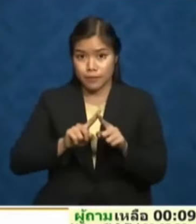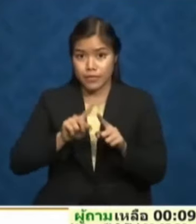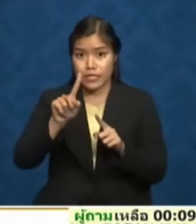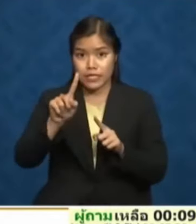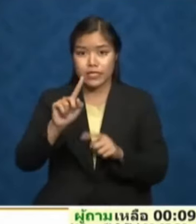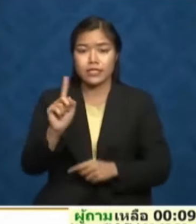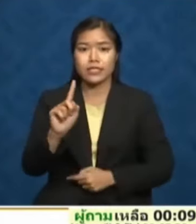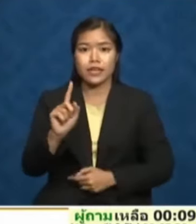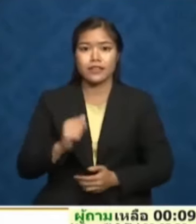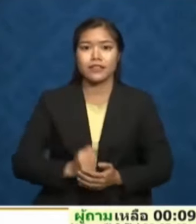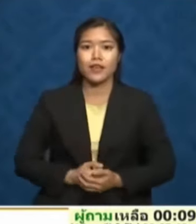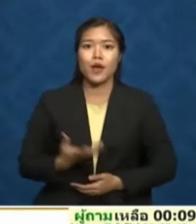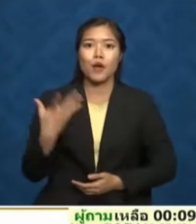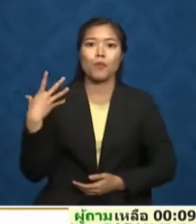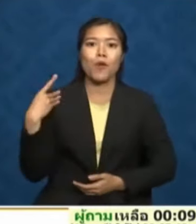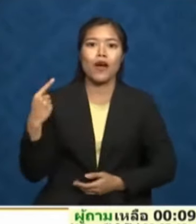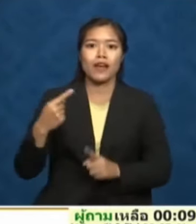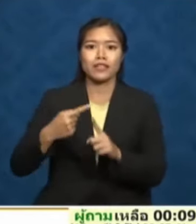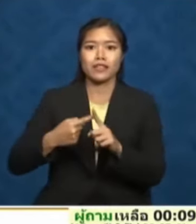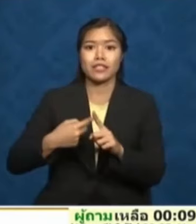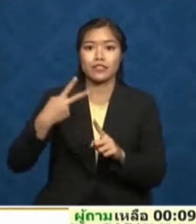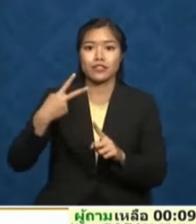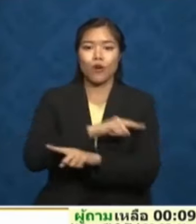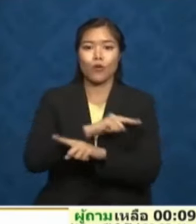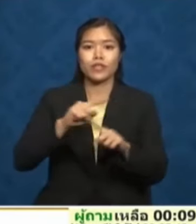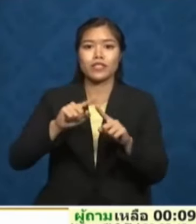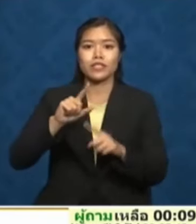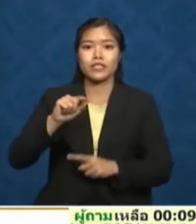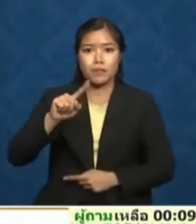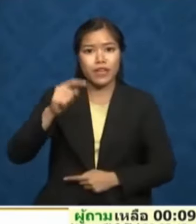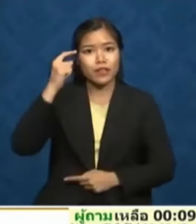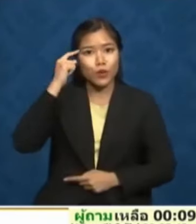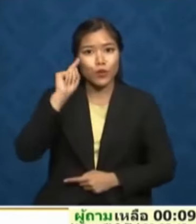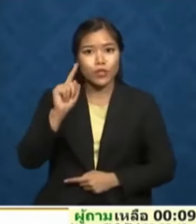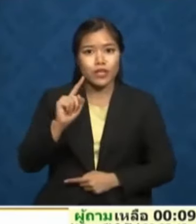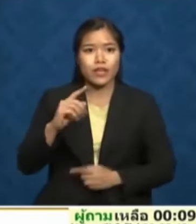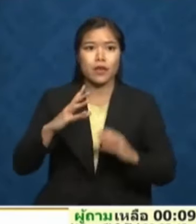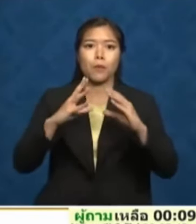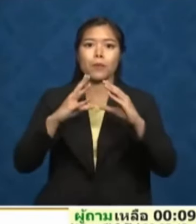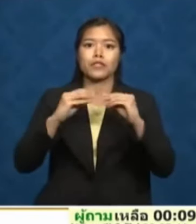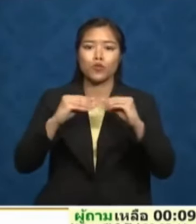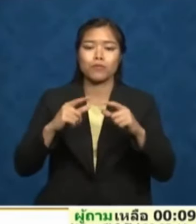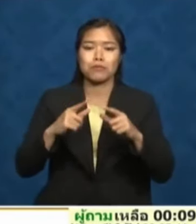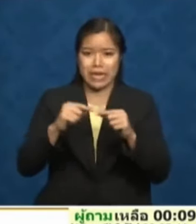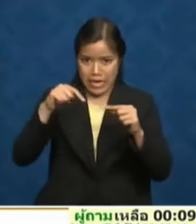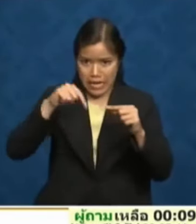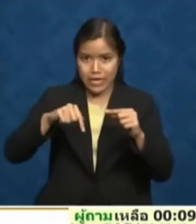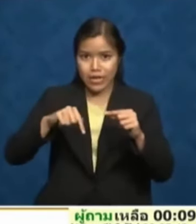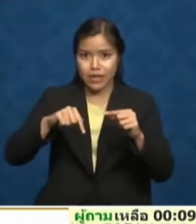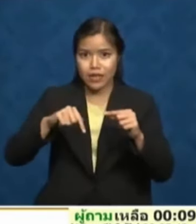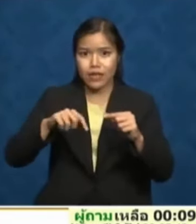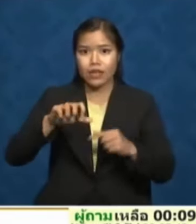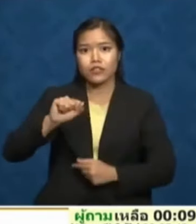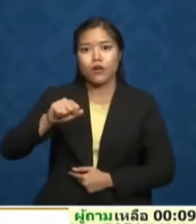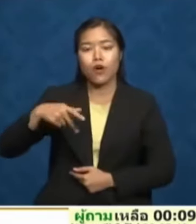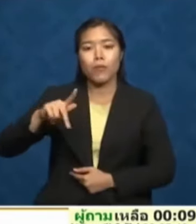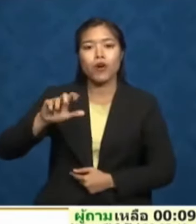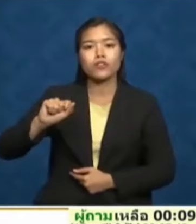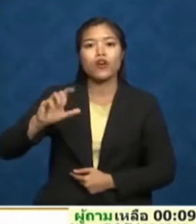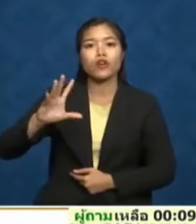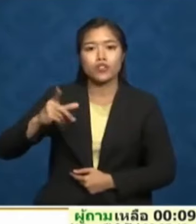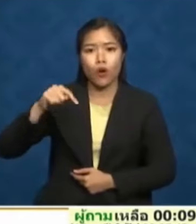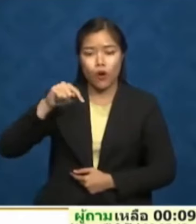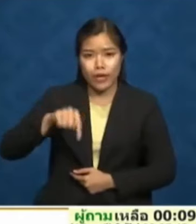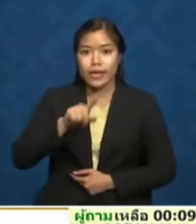ประธานเมื่อวานค่ะวันที่ 21กุมภาพันธ์ดิฉันทราบมาว่ามีการประชุมเรื่องนี้ในบอร์ดสปสชค่ะดิฉัน